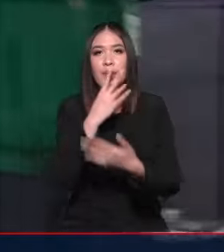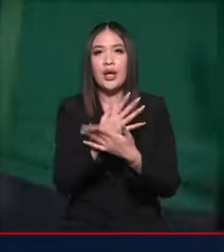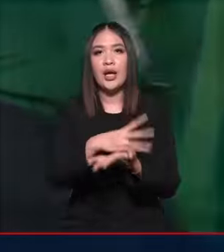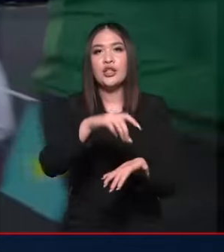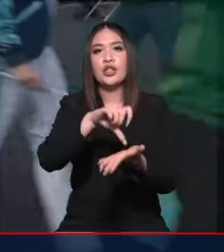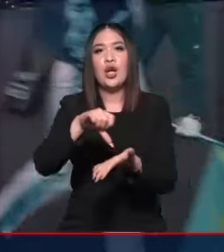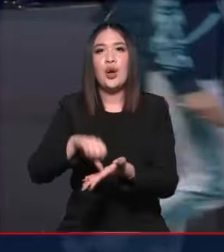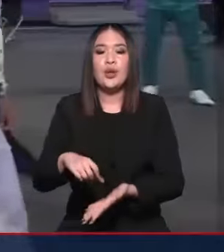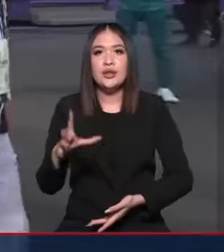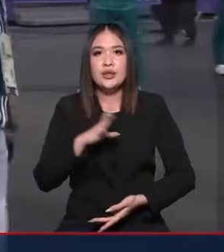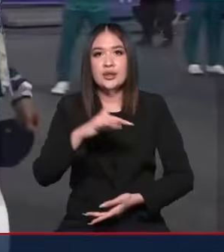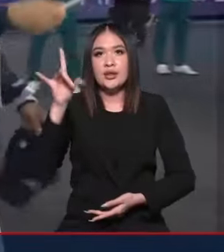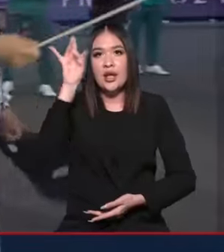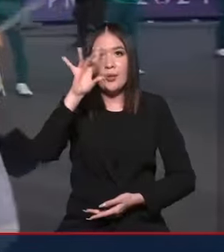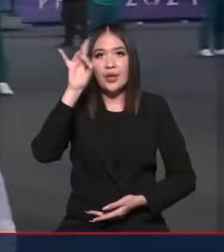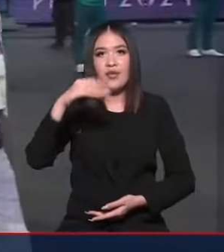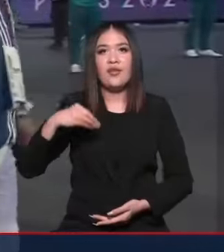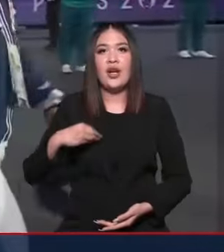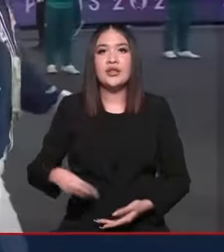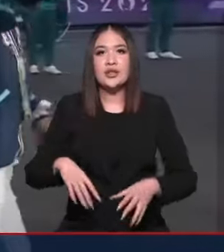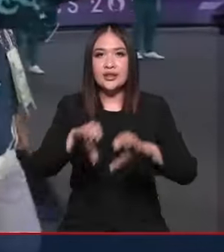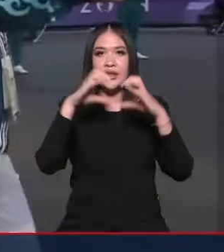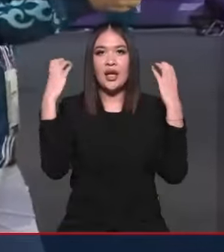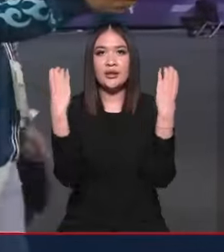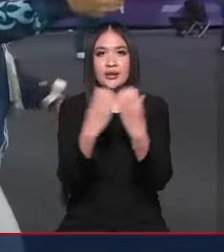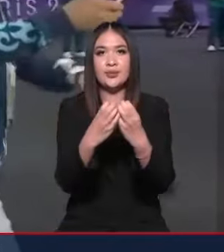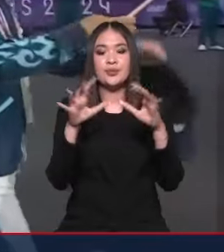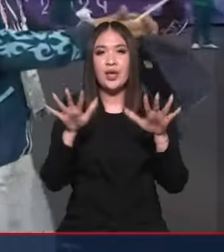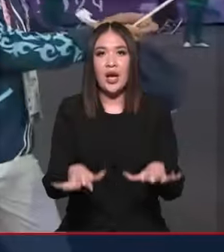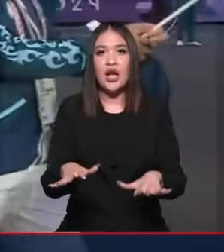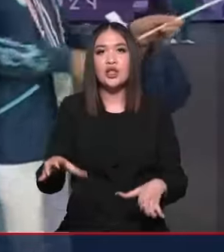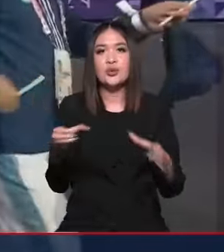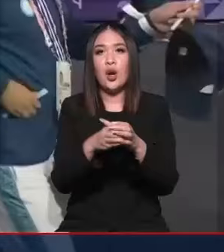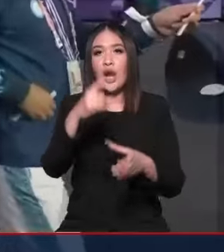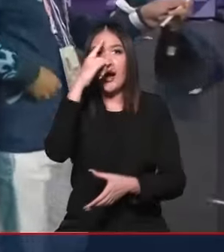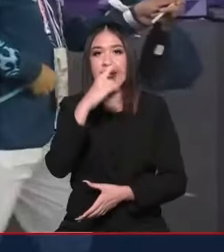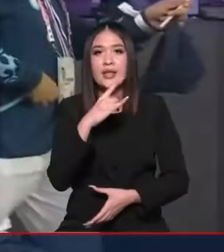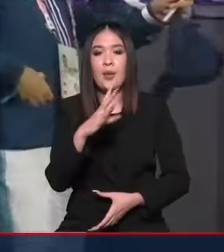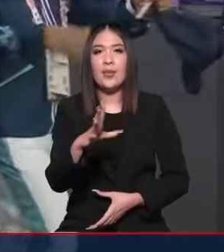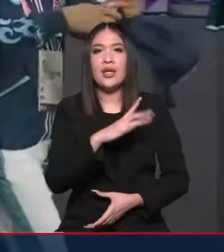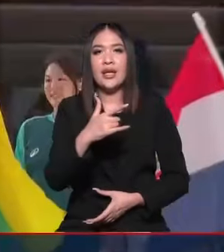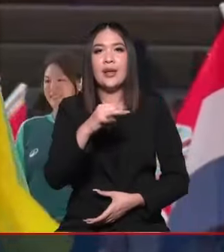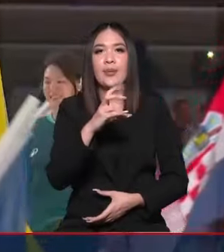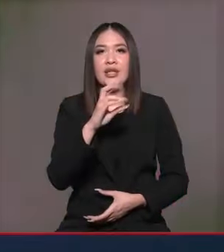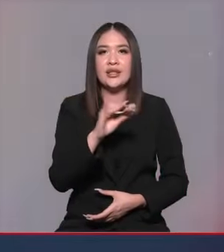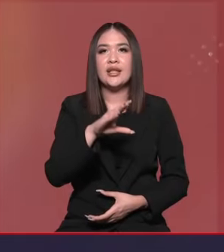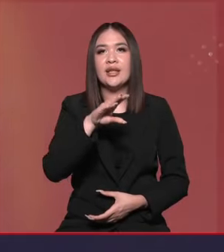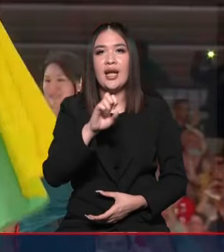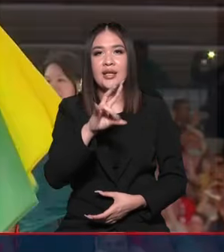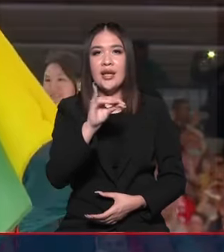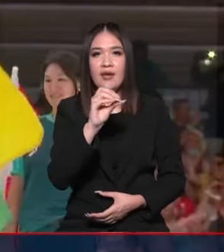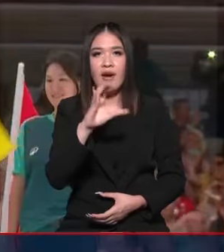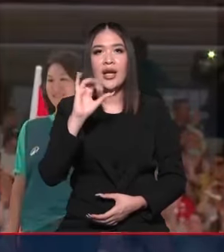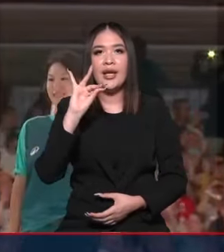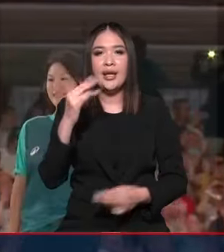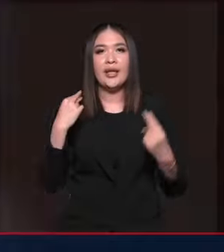на знаменитом французском стадионе Стад де Франс. Знаменосцами сборной Казахстана стали гимнастка Эльжана Танеева и